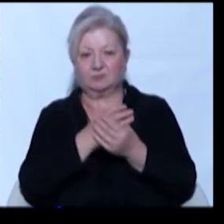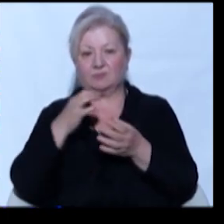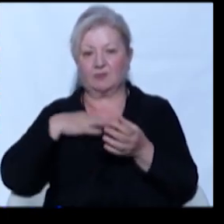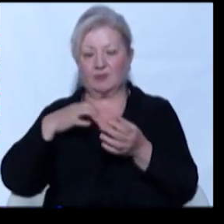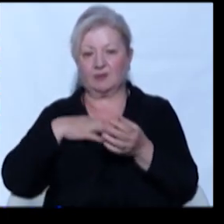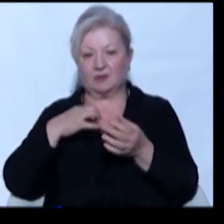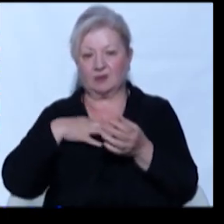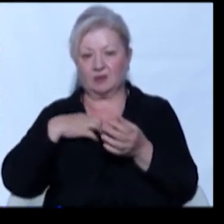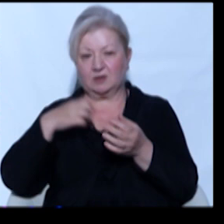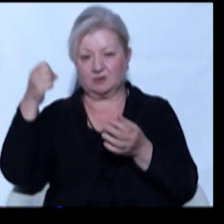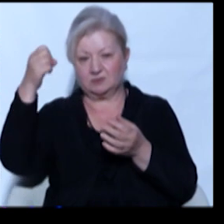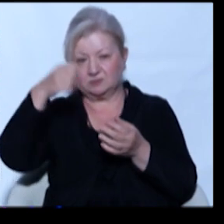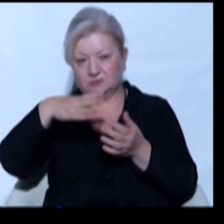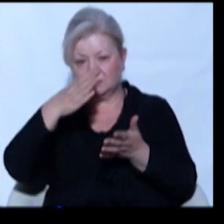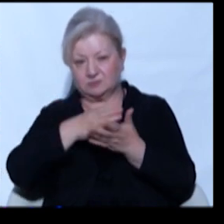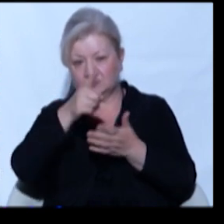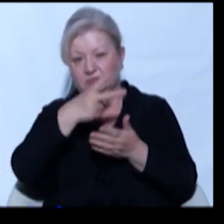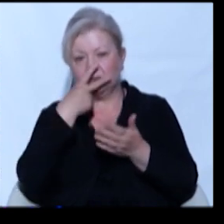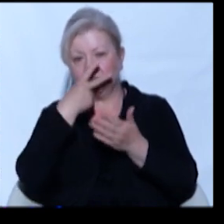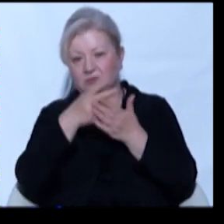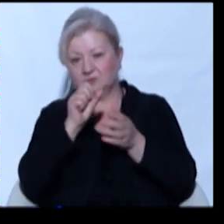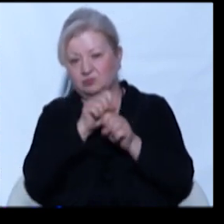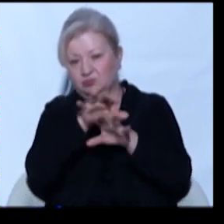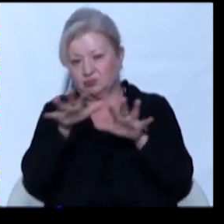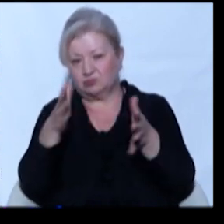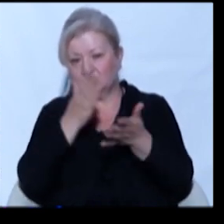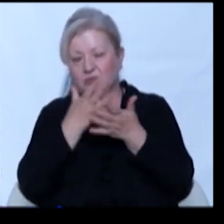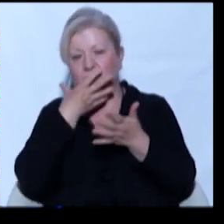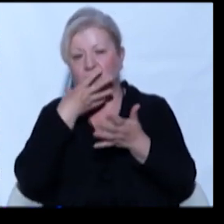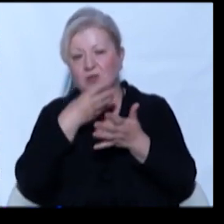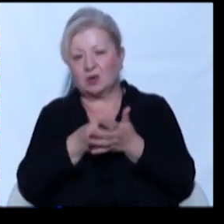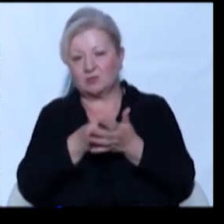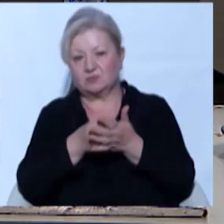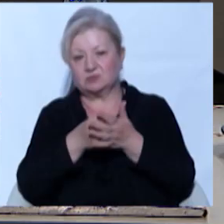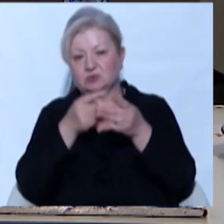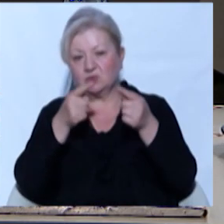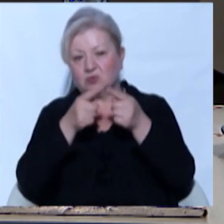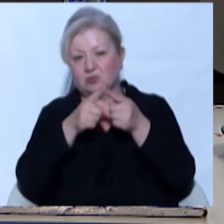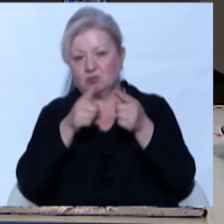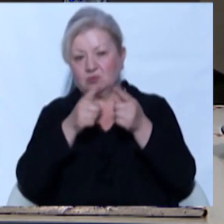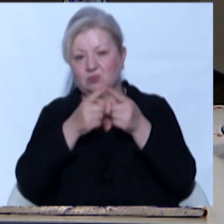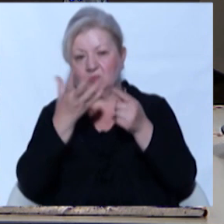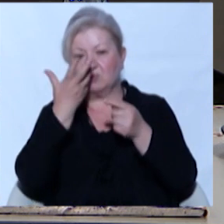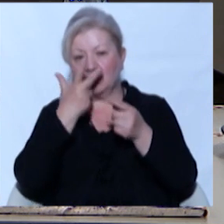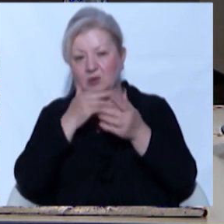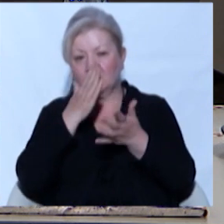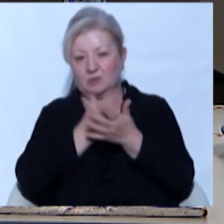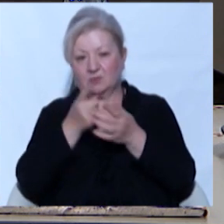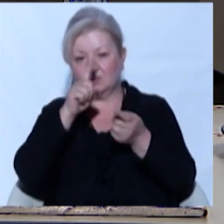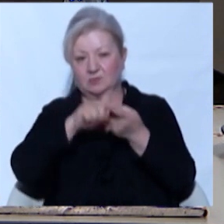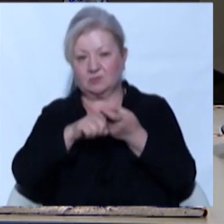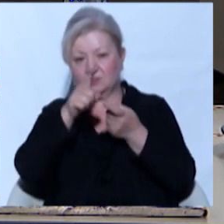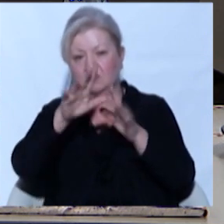სინათლე ეცემა პრიზმას და ვხედავთ, რომ თითოეულ ფერს თავისი გარდატეხის კუთხე აქვს. აი ამ მოვლენას, თეთრი სინათლის ფერებად